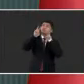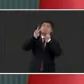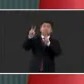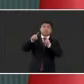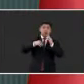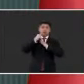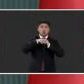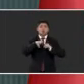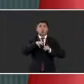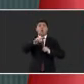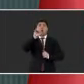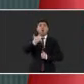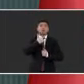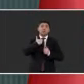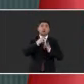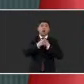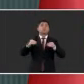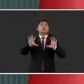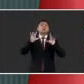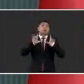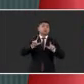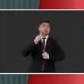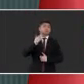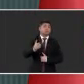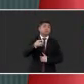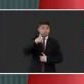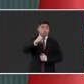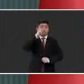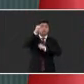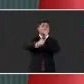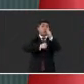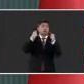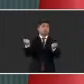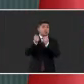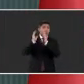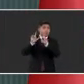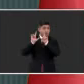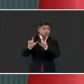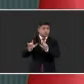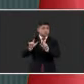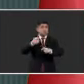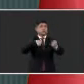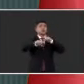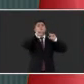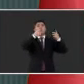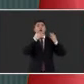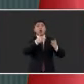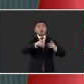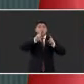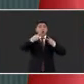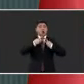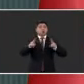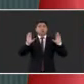zemini kaybetmemektir. Bunun için fabrikaların çalışması, esnafın dükkanının açık